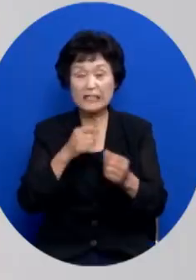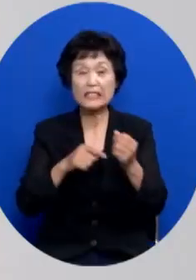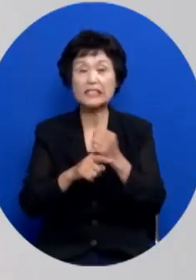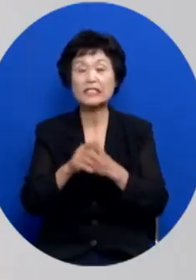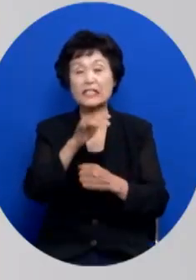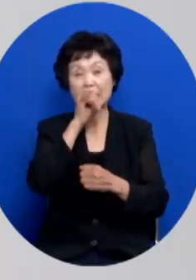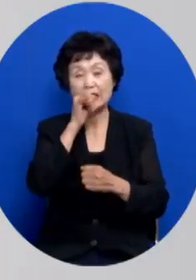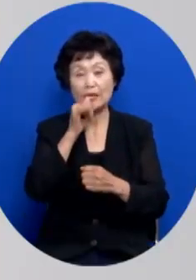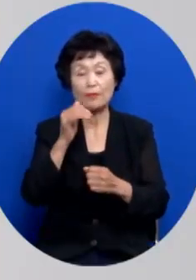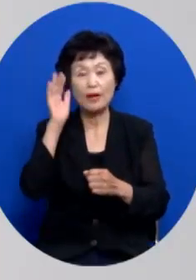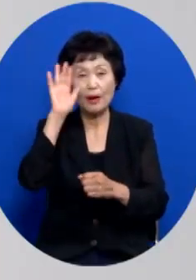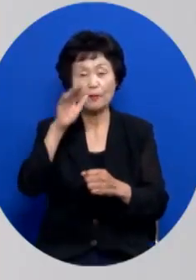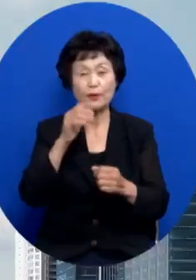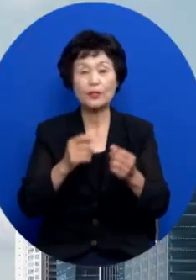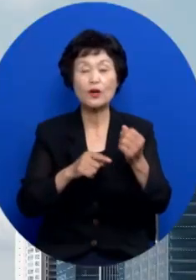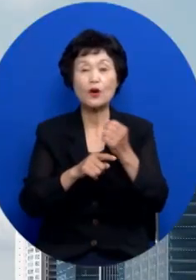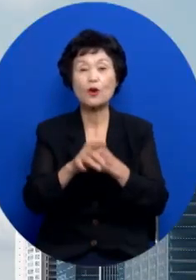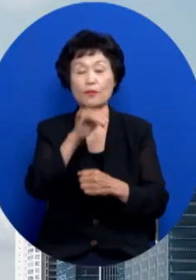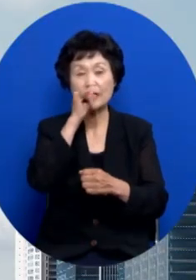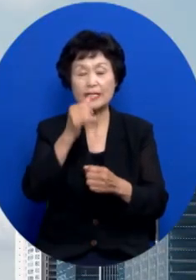조명해 나가겠다고 전했습니다.